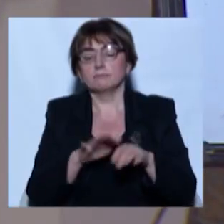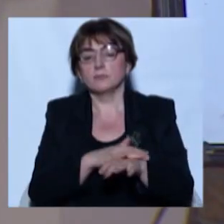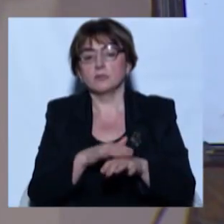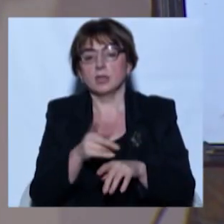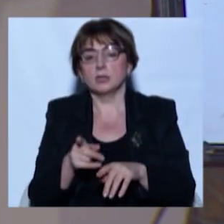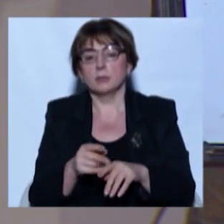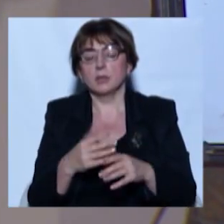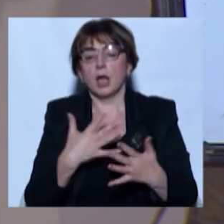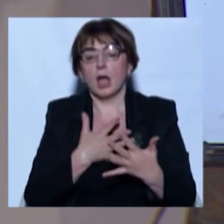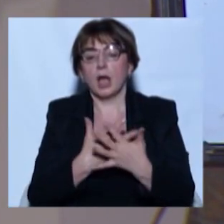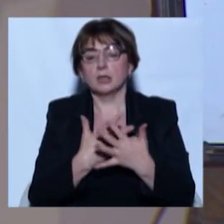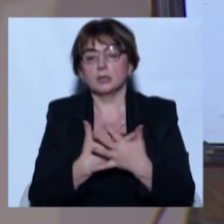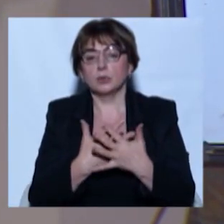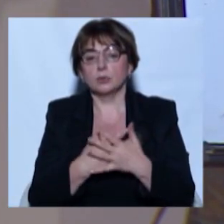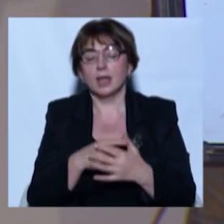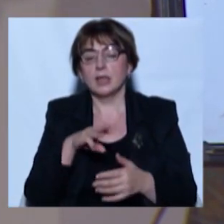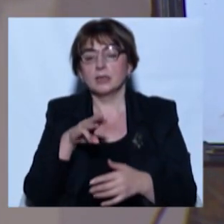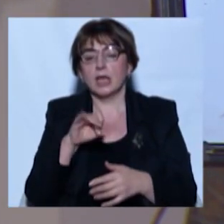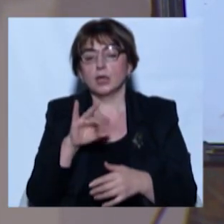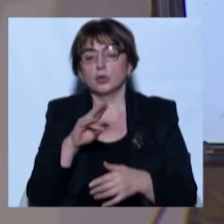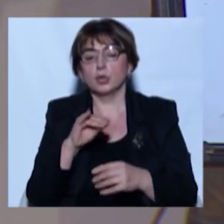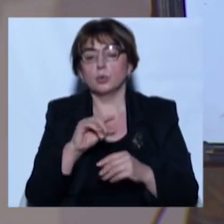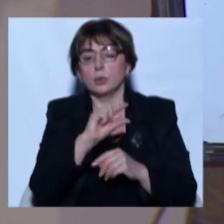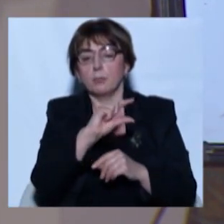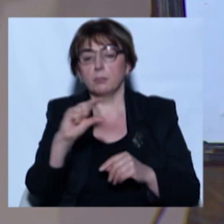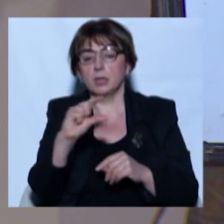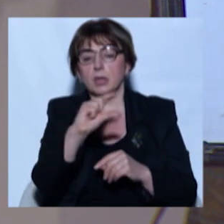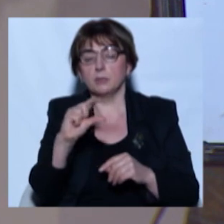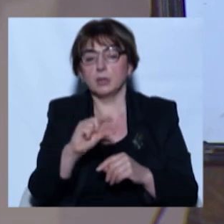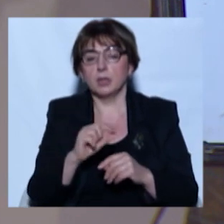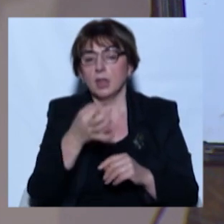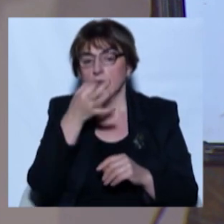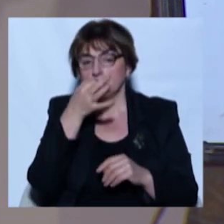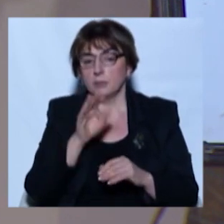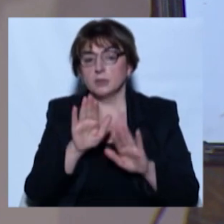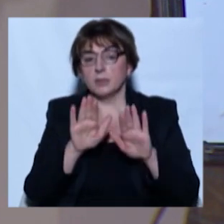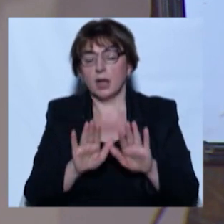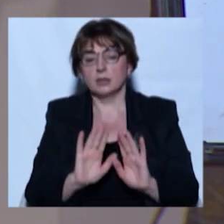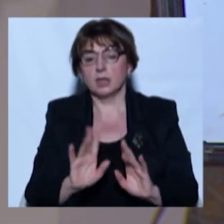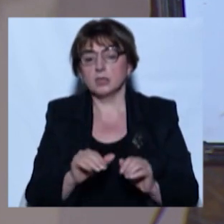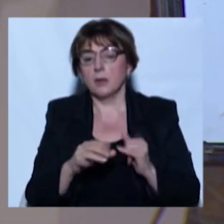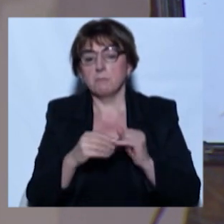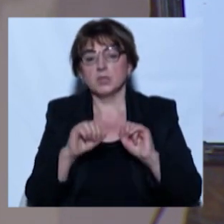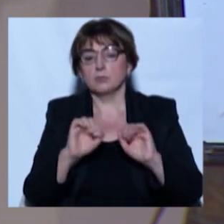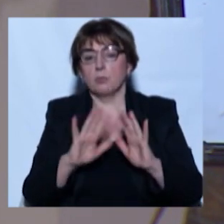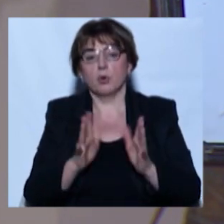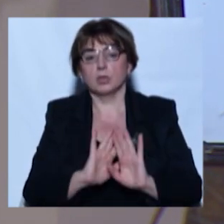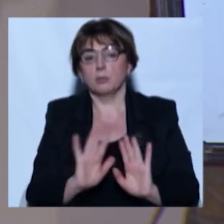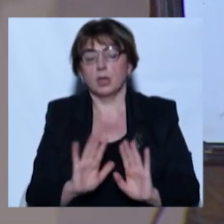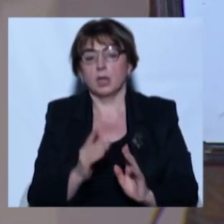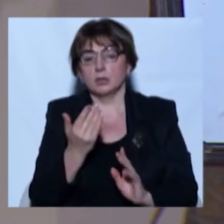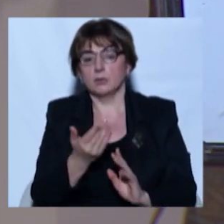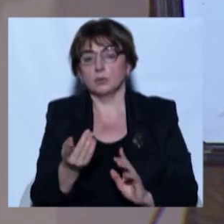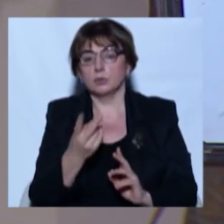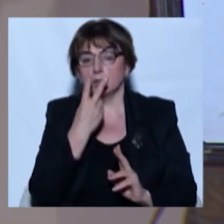და აქტიურია იქ ტექტონიკური ფილები. ნებისმიერ ადგილას არ ხდება მიწისძვრა. თქვენ თუ